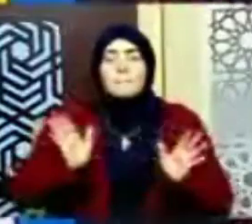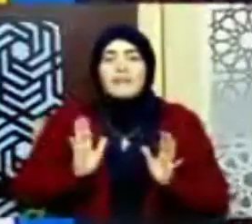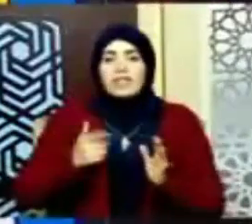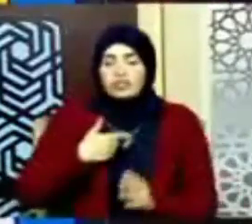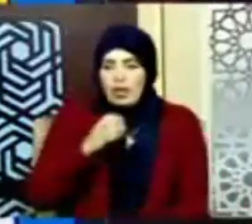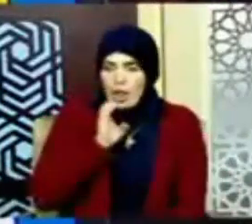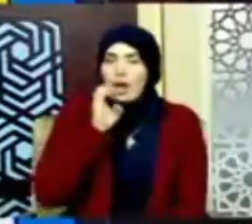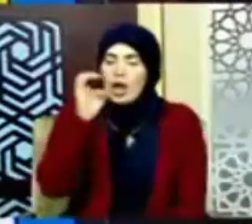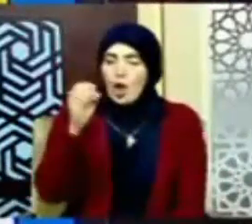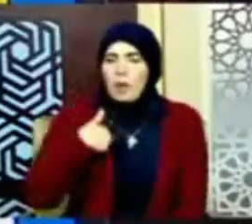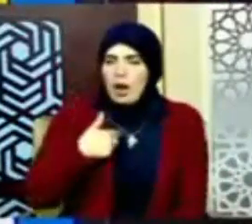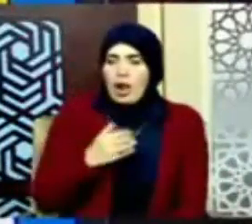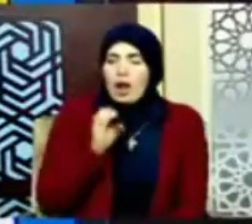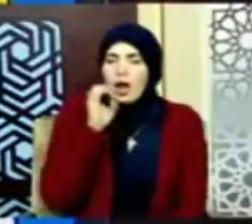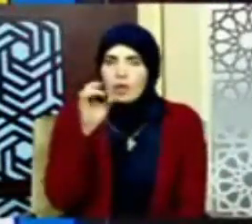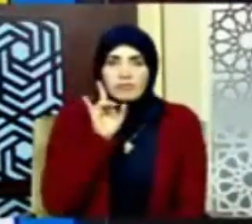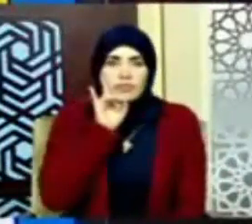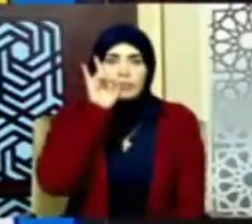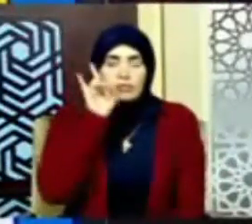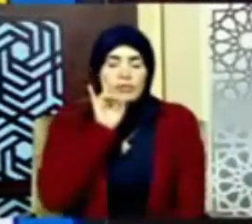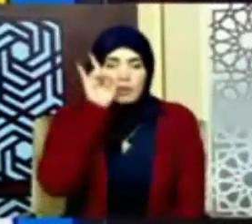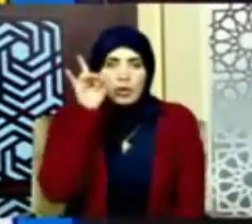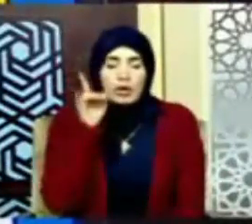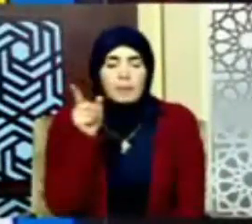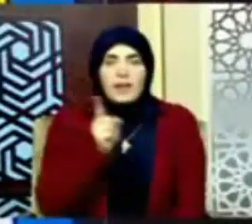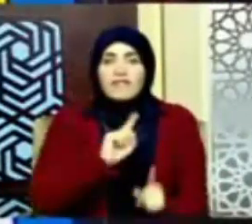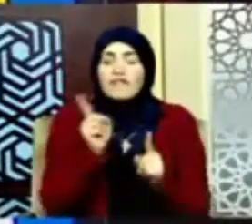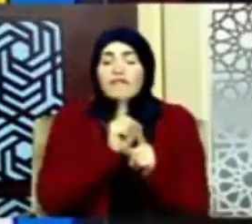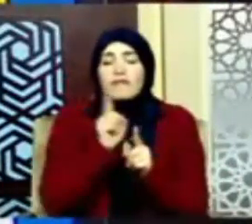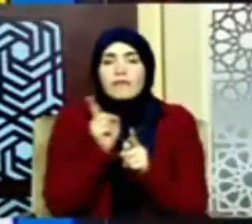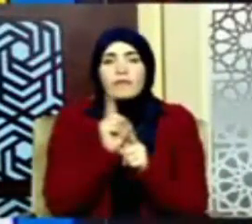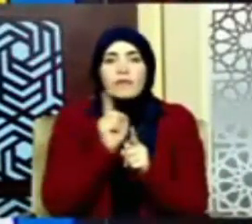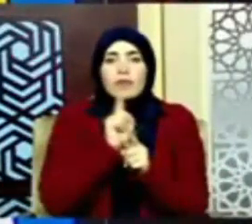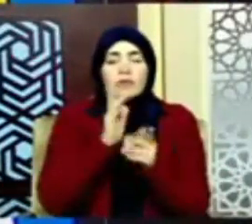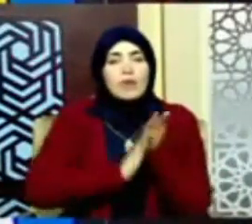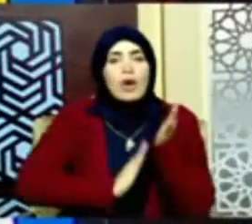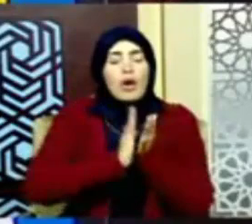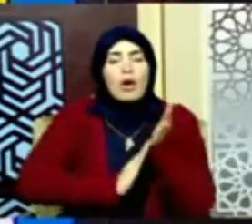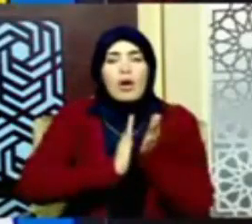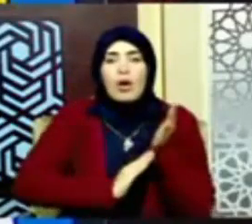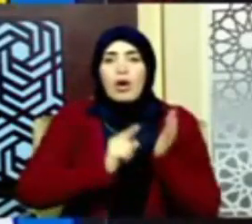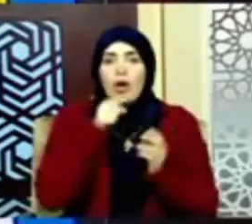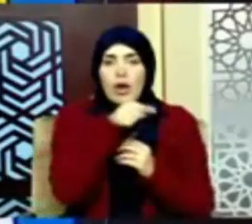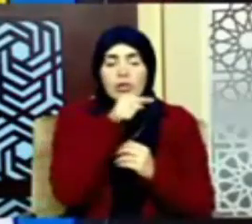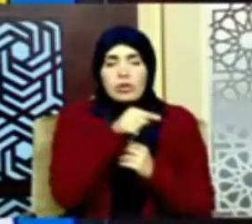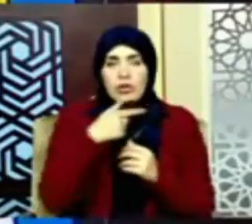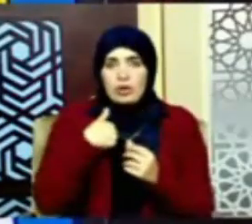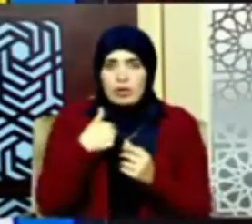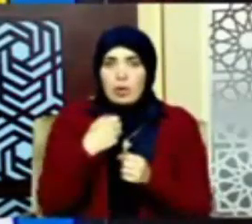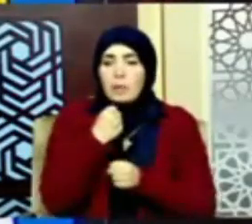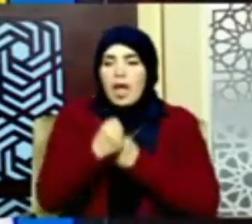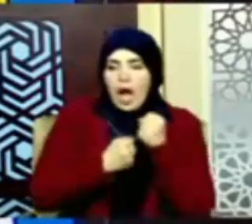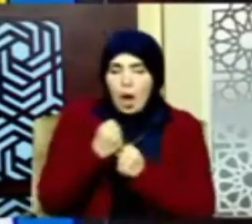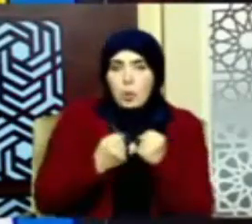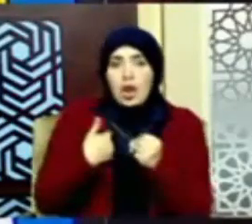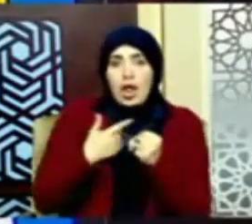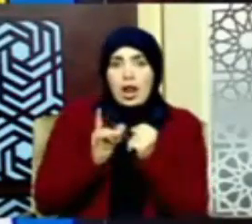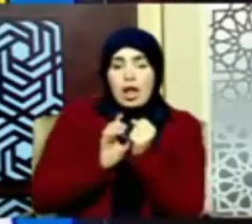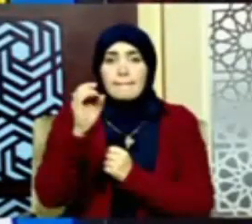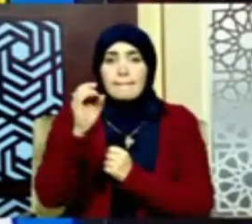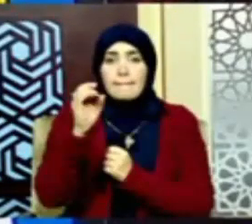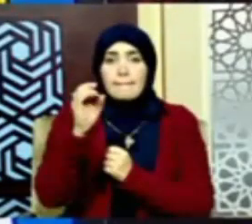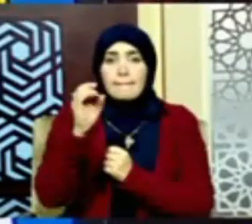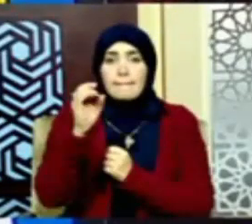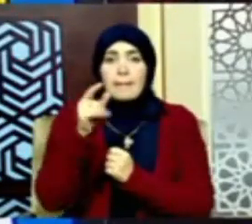الاختصاص وعلى القانون وعلى الشرع، وحاولوا أن يحاولون أن يلتفوا. العلم شيء ليس